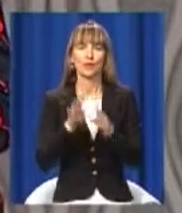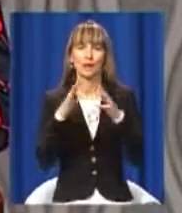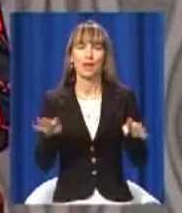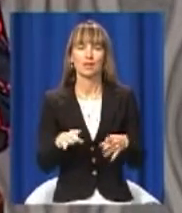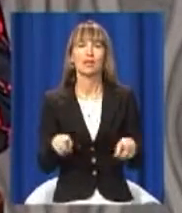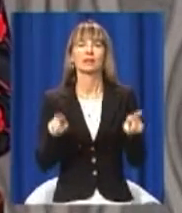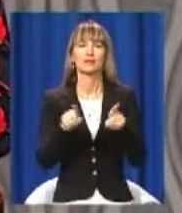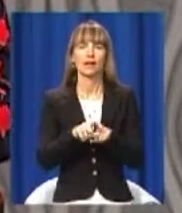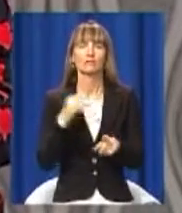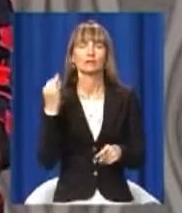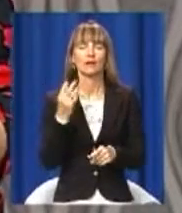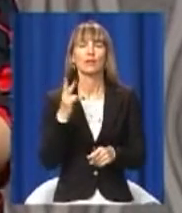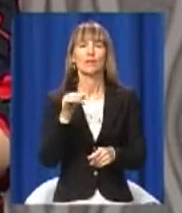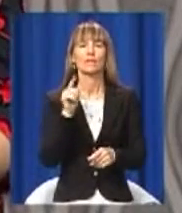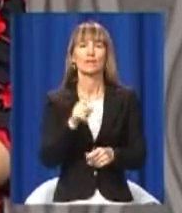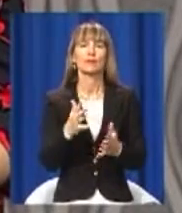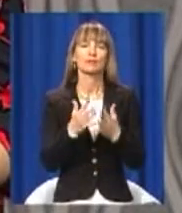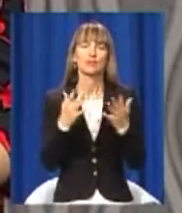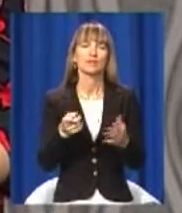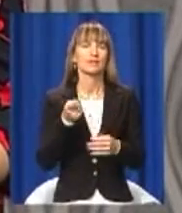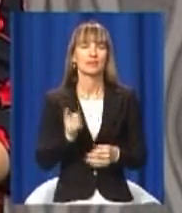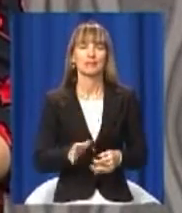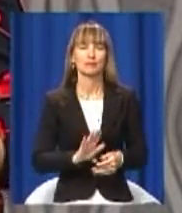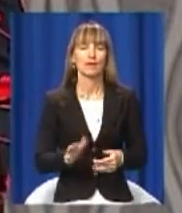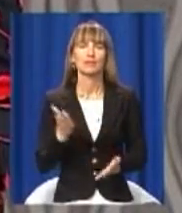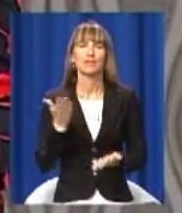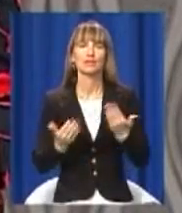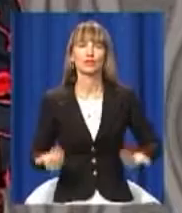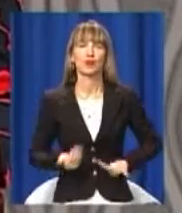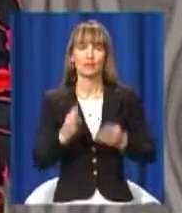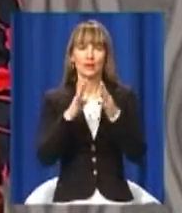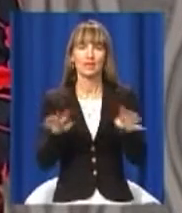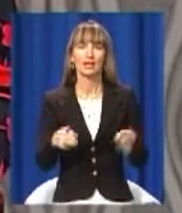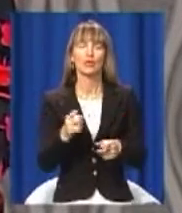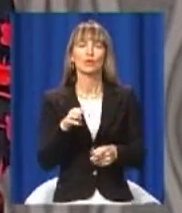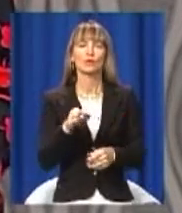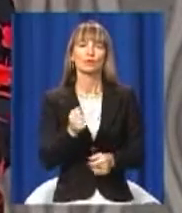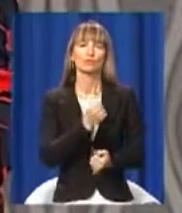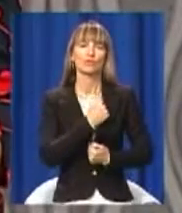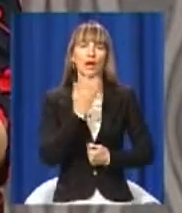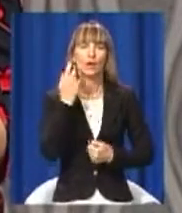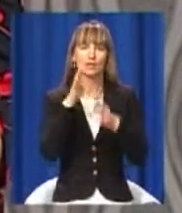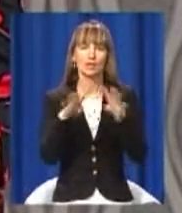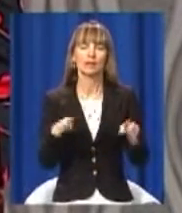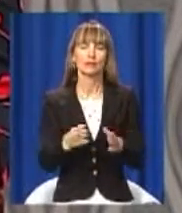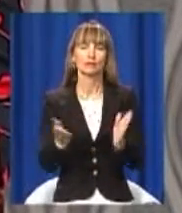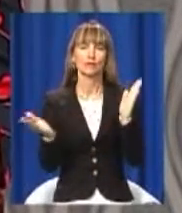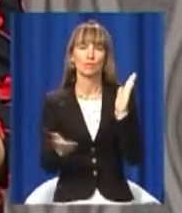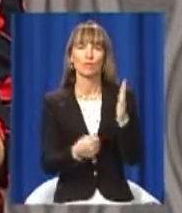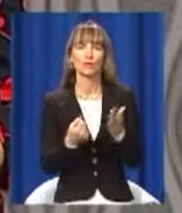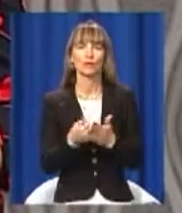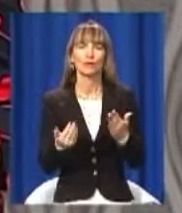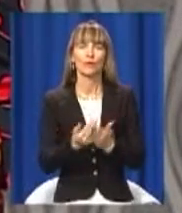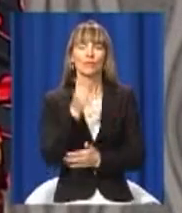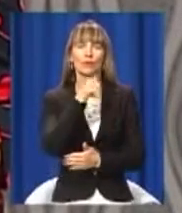це також цікаво, але вона, ну, більш не справжня. А якщо жива ялинка, то шкода, коли ялинку, ну, навмисно рубають до Нового